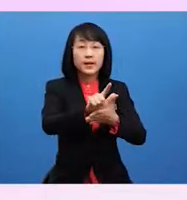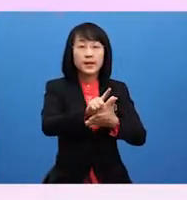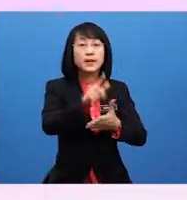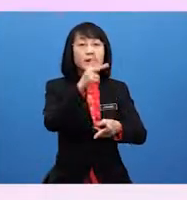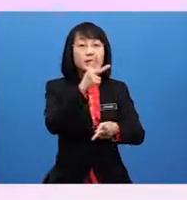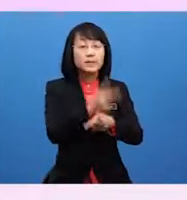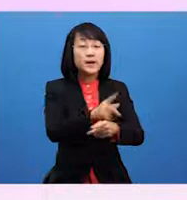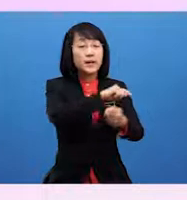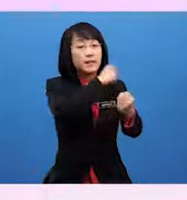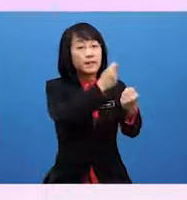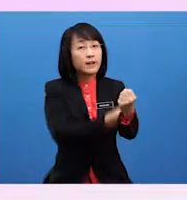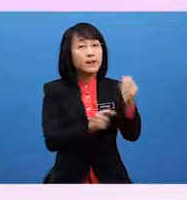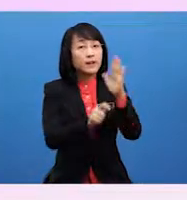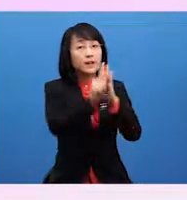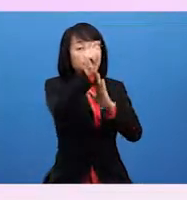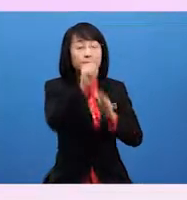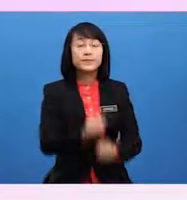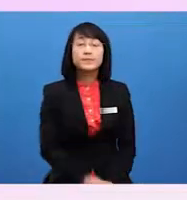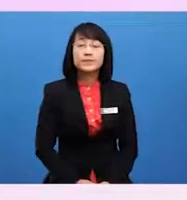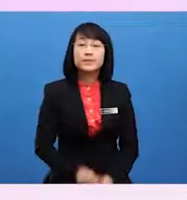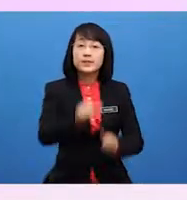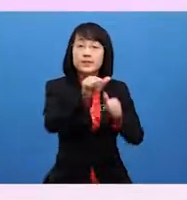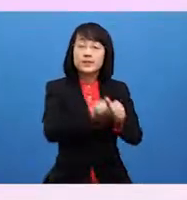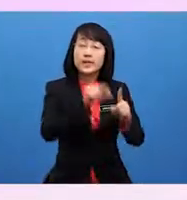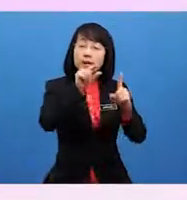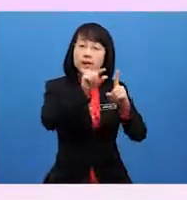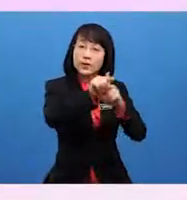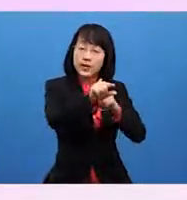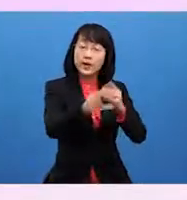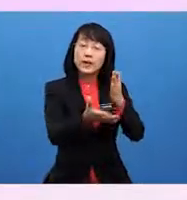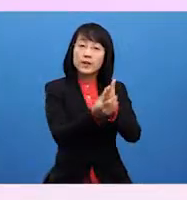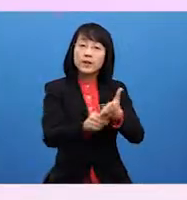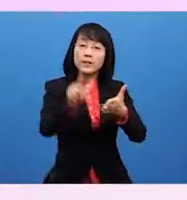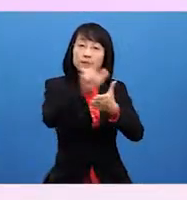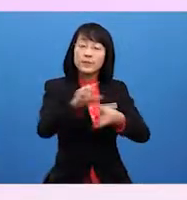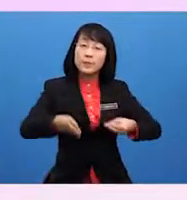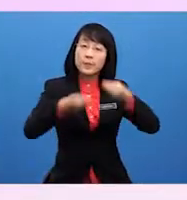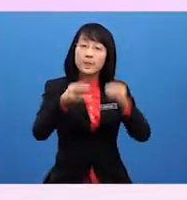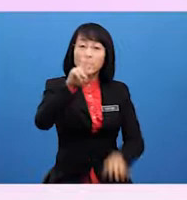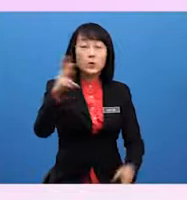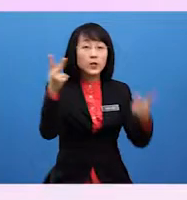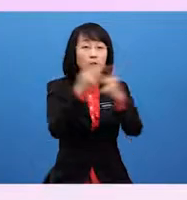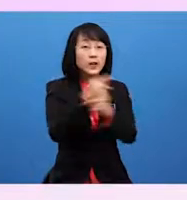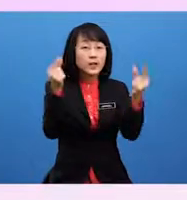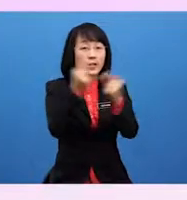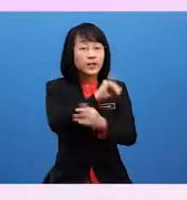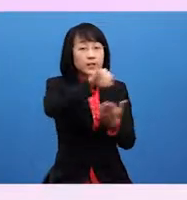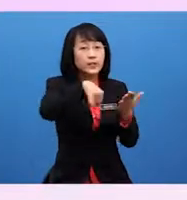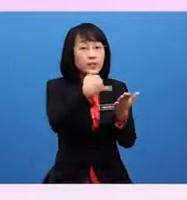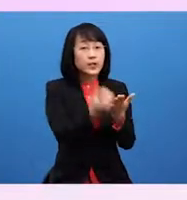lemak membekalkan dua kali ganda jumlah tenaga yang dibekalkan oleh